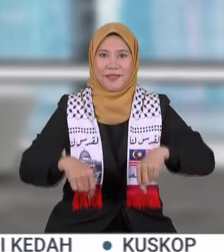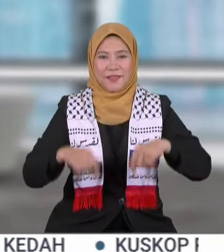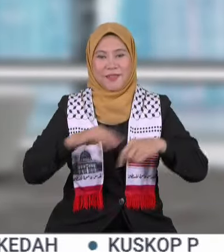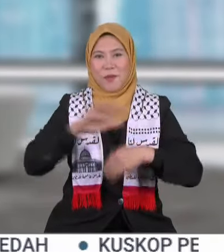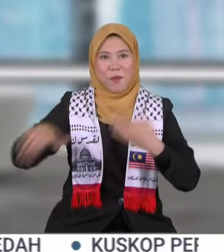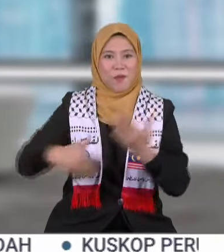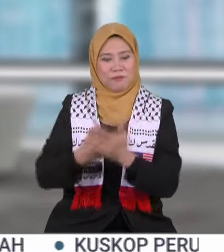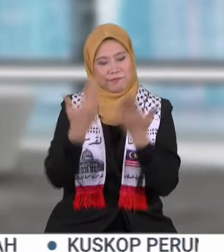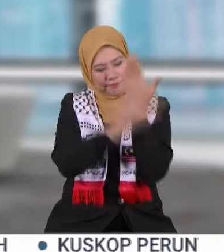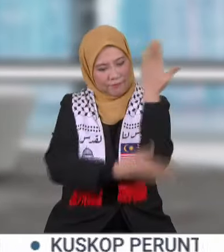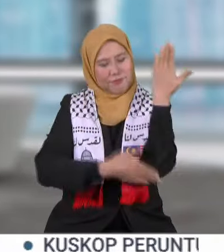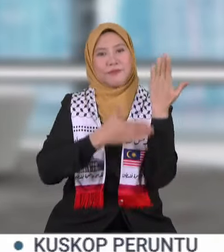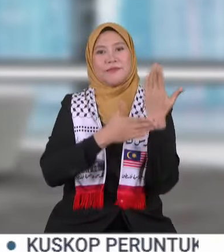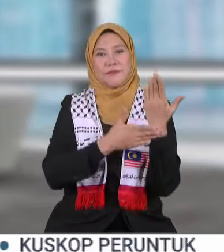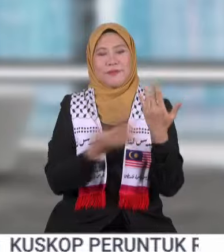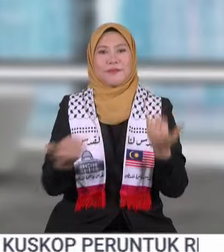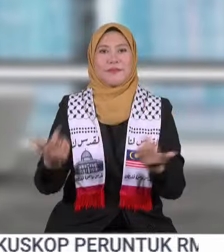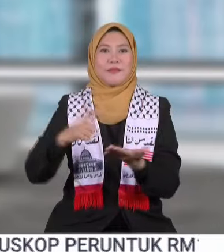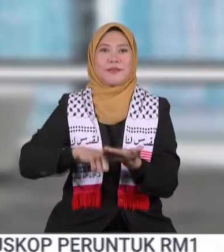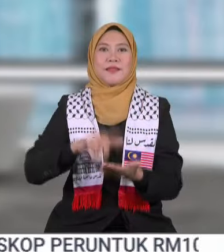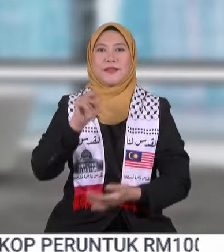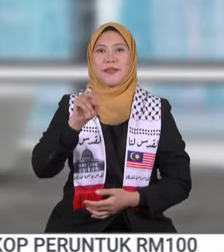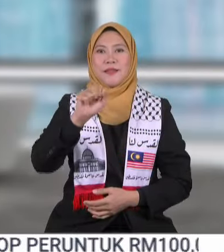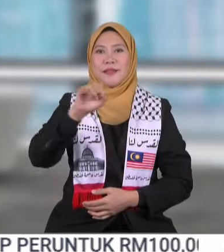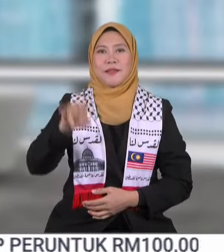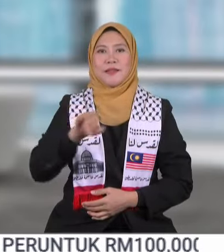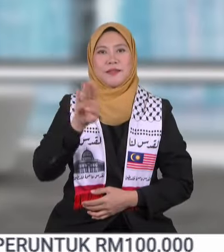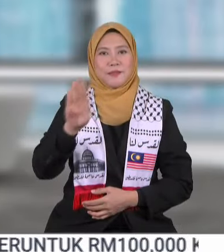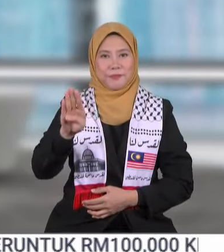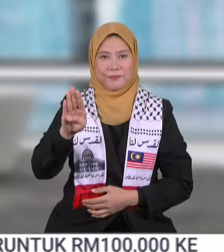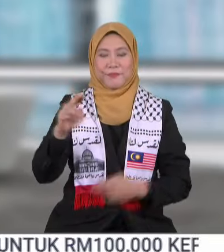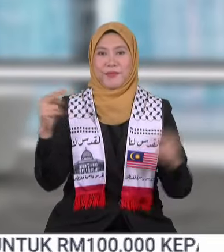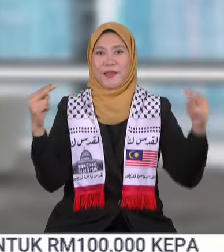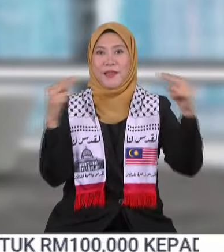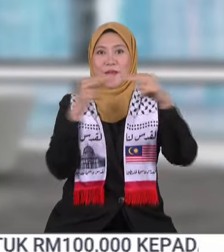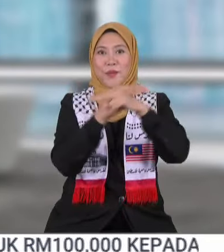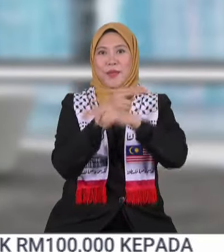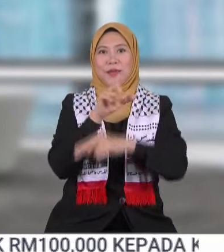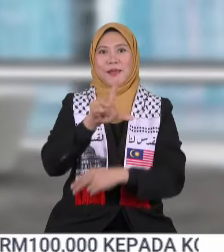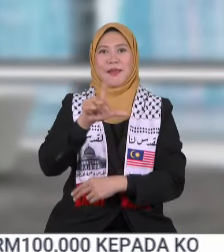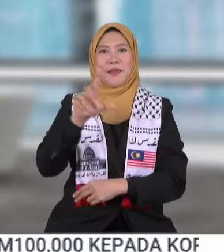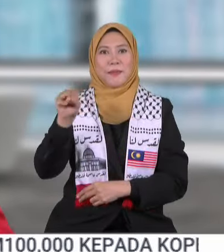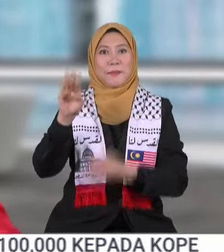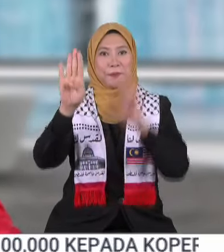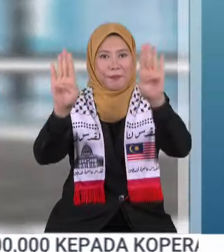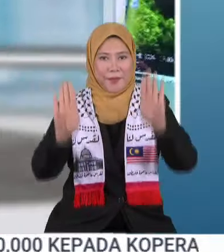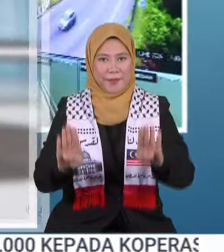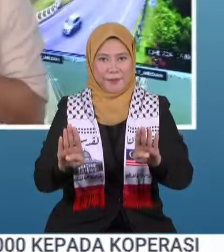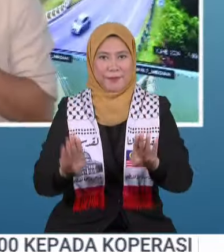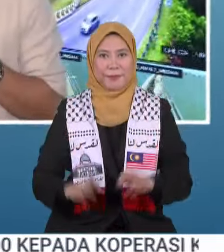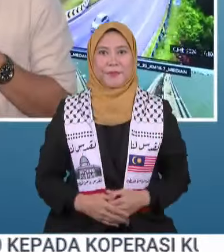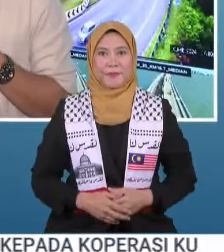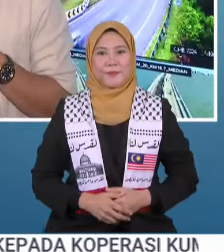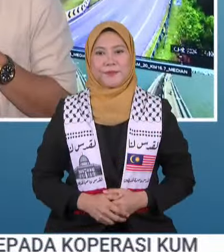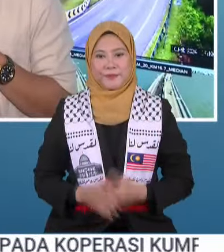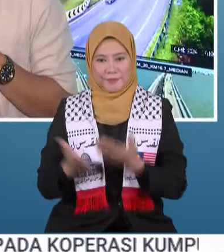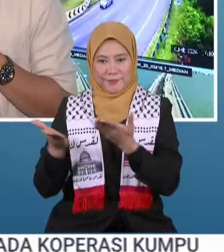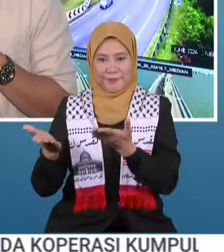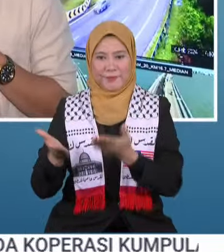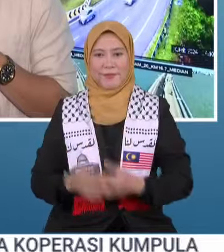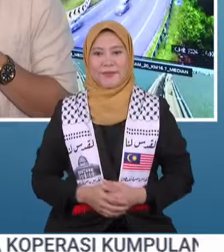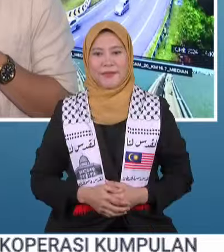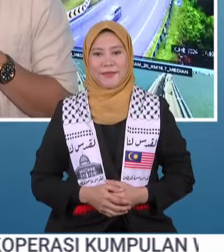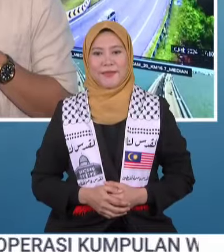seluruh negara. Perkembangan semasa bersama Najib Mansyur di Lembaga Lebuh Raya Malaysia LLM Bangi. Najib,